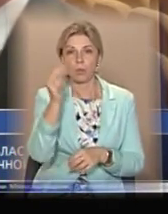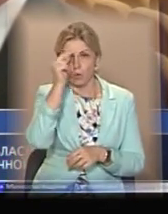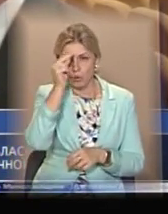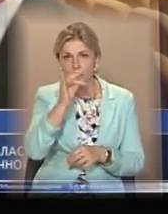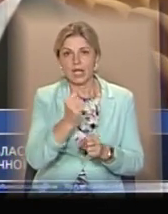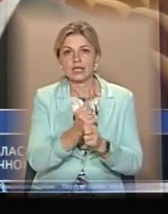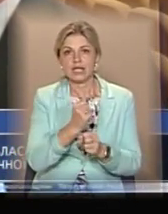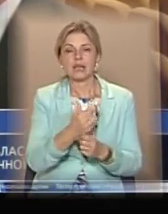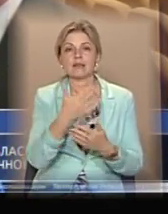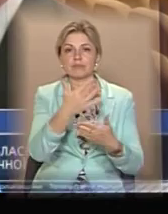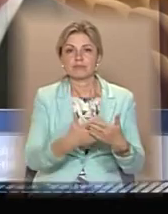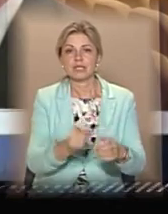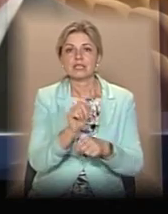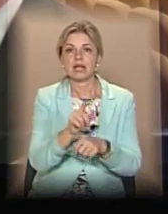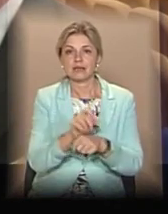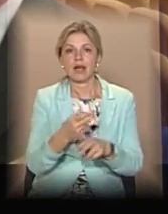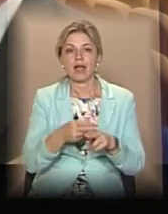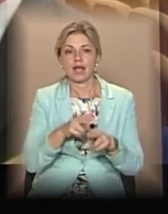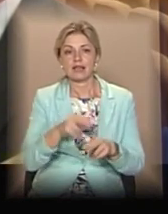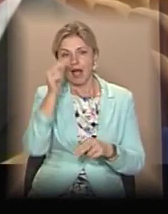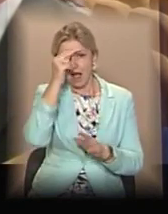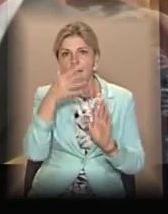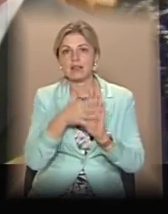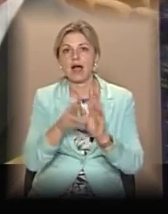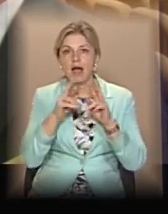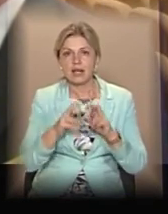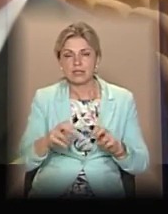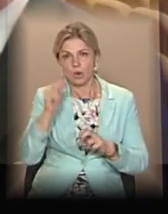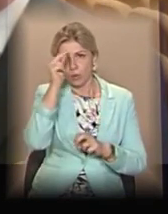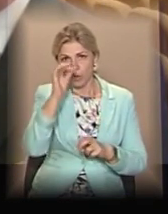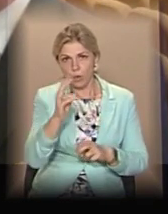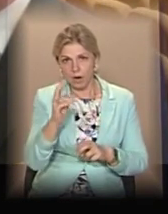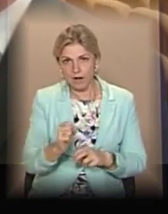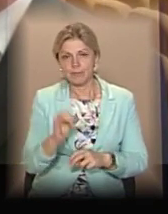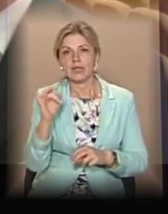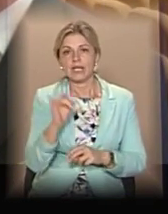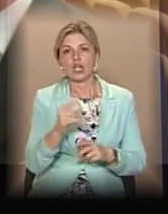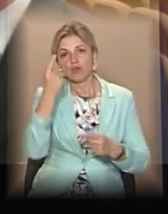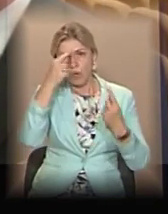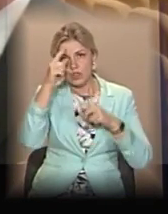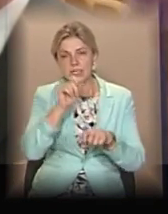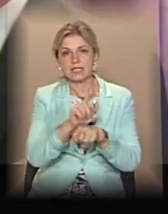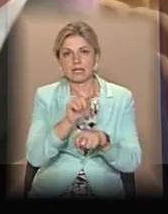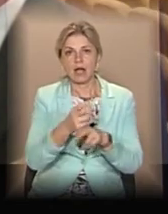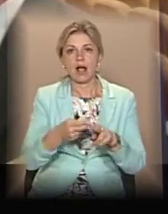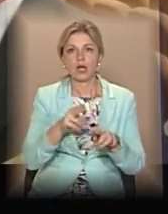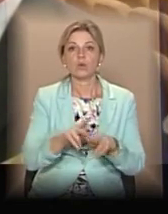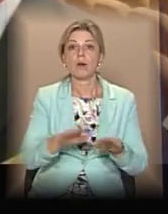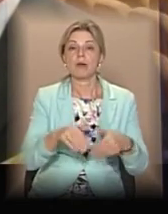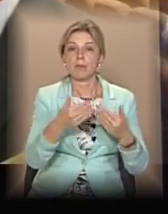низку завдань. Це самоаналіз уроку, творче завдання, яке йому запропонують, і він має